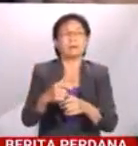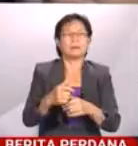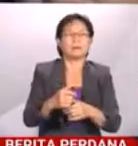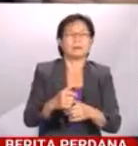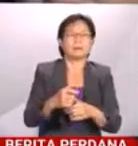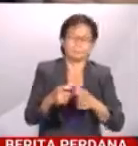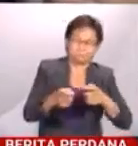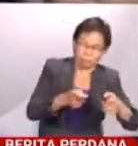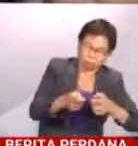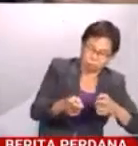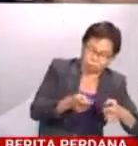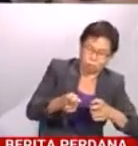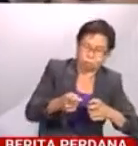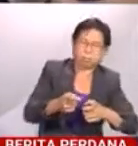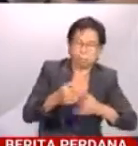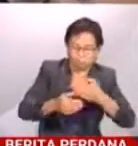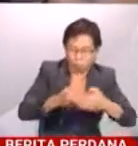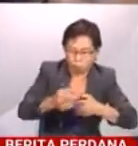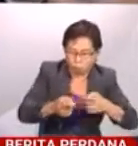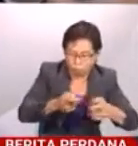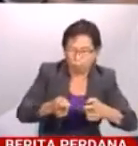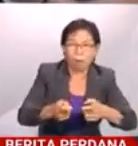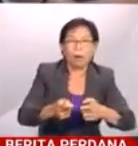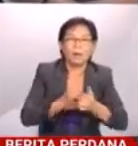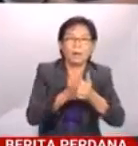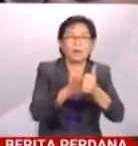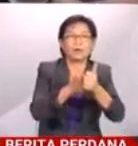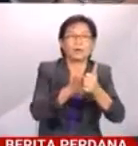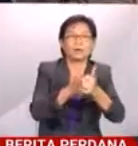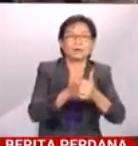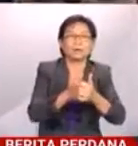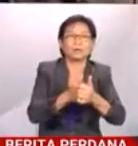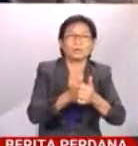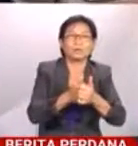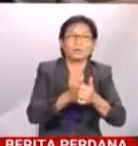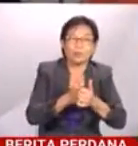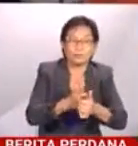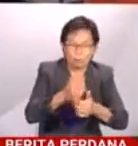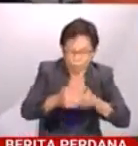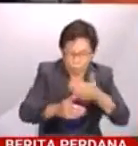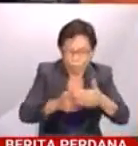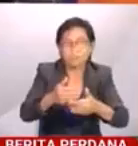prosedur pengendalian tabung ini akan dibuat mengikut prosedur